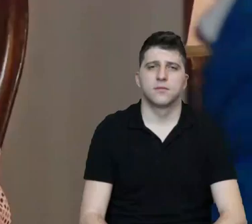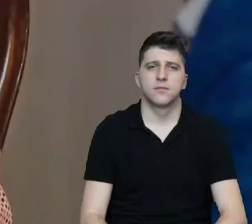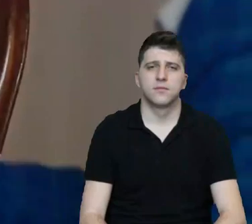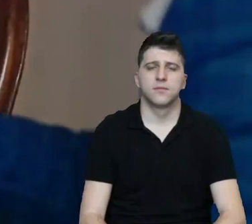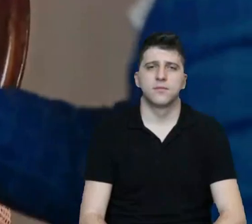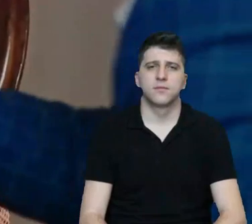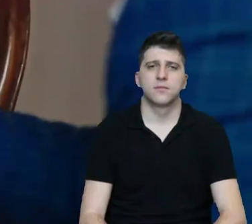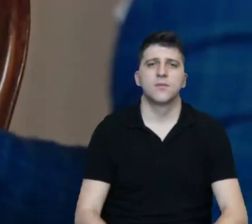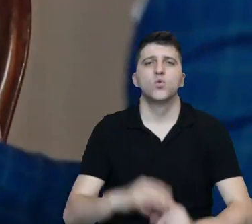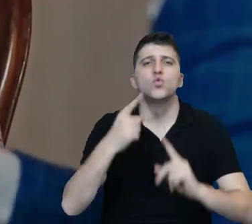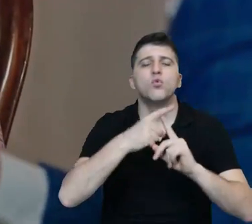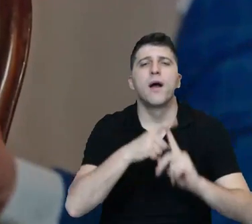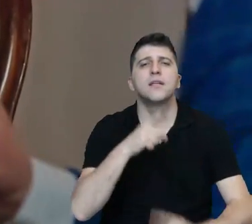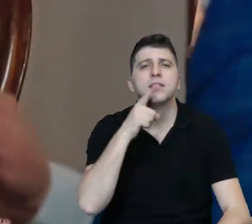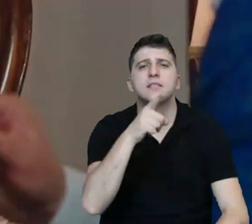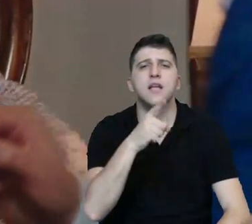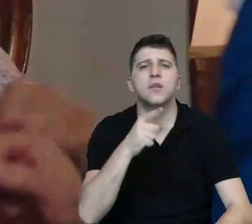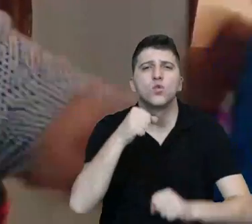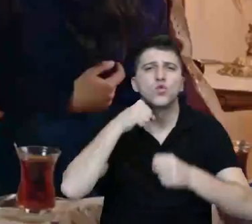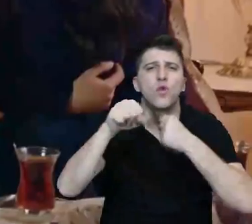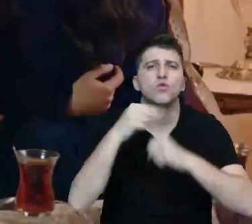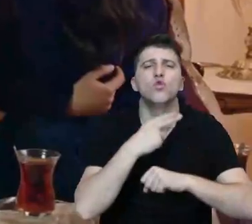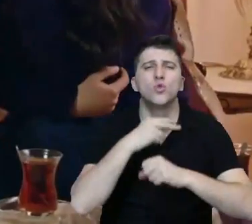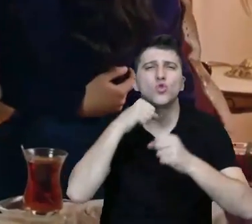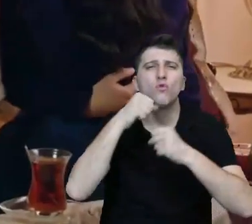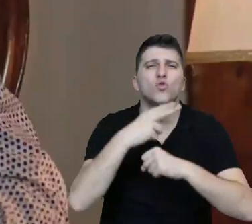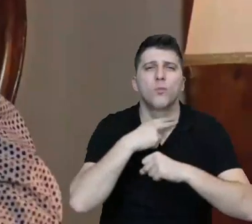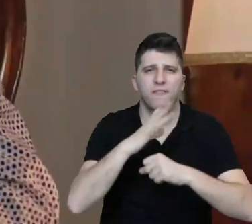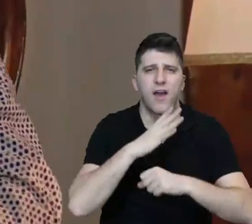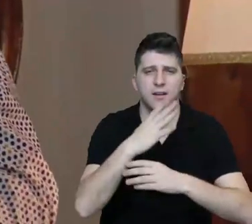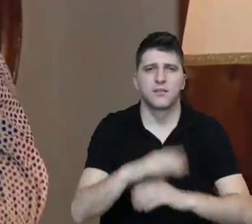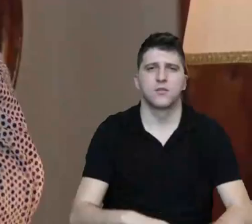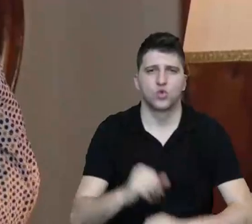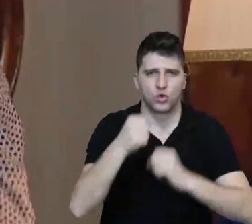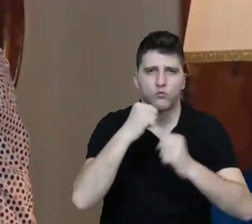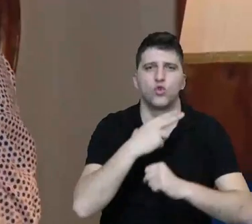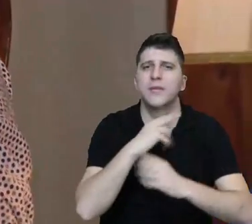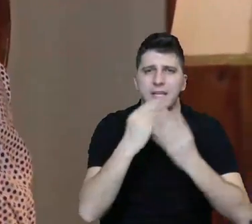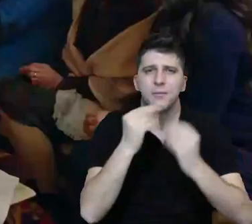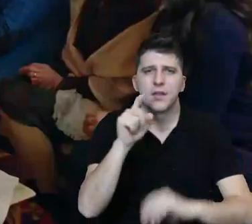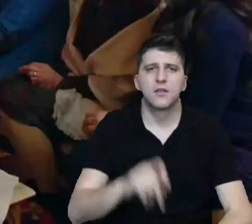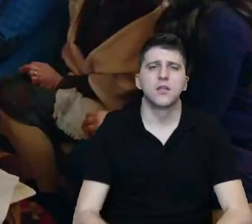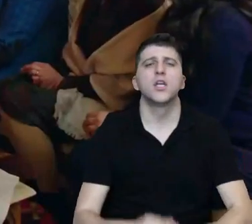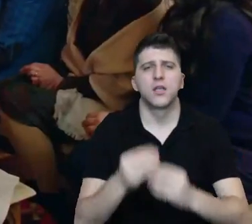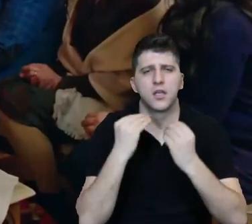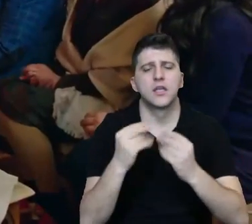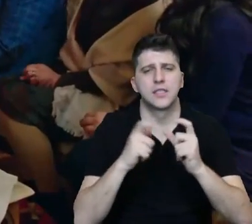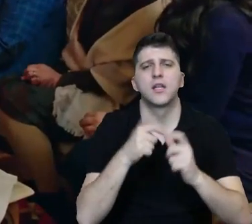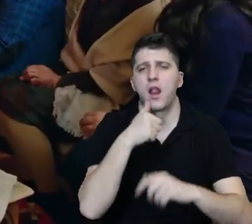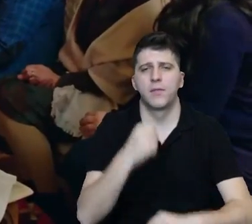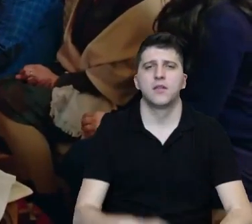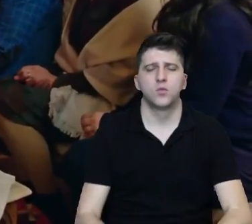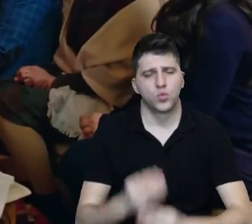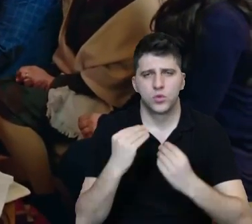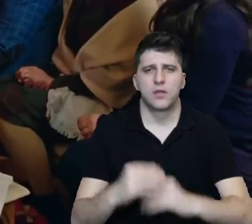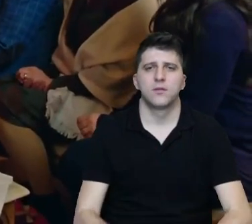oldu. Tuba, senin dövüş kulübü var. Yaşar'a vurdu. Dövüş kulübü ne durumda? İyiyim